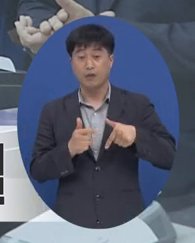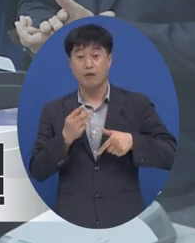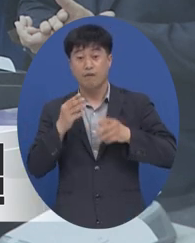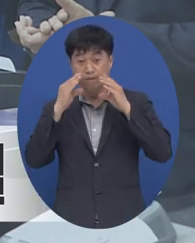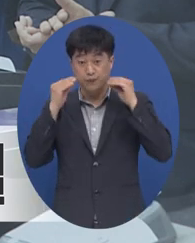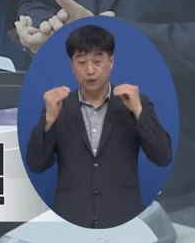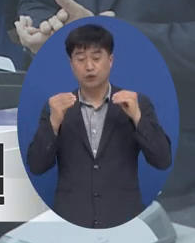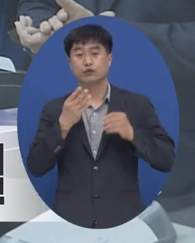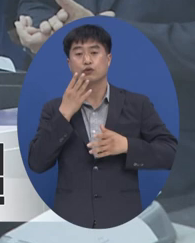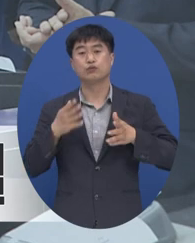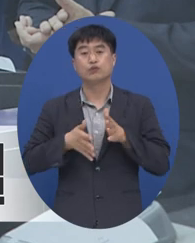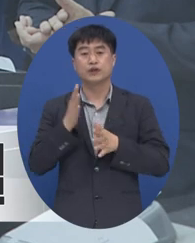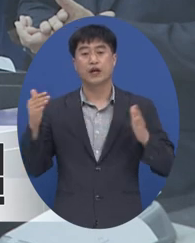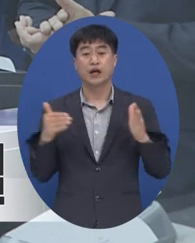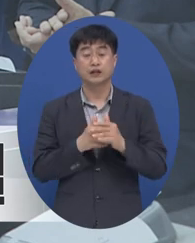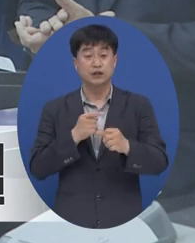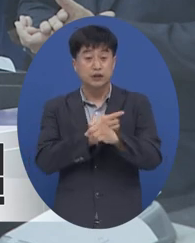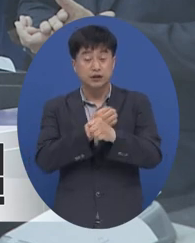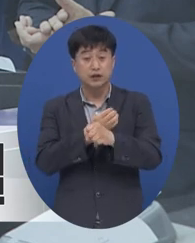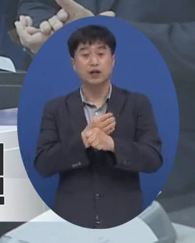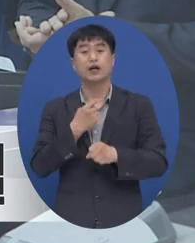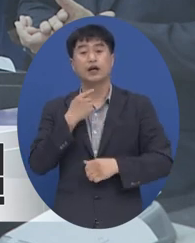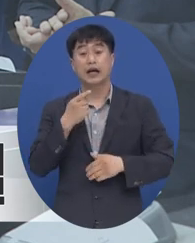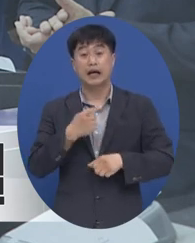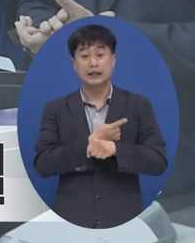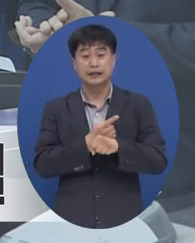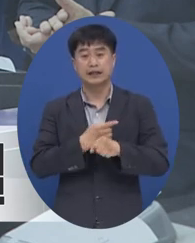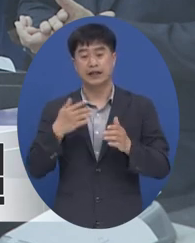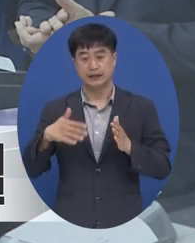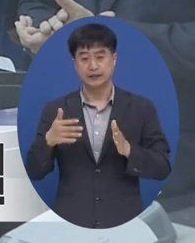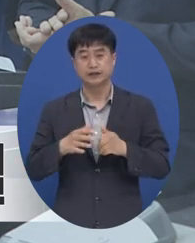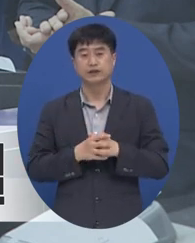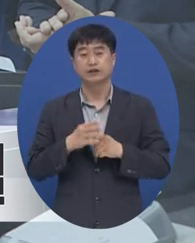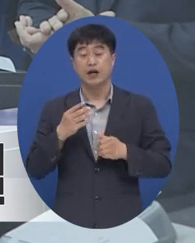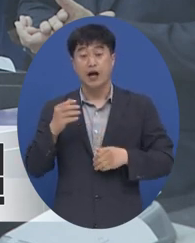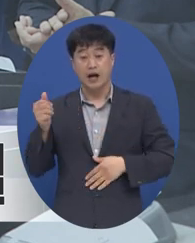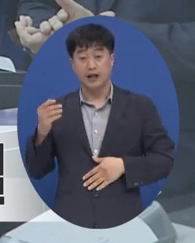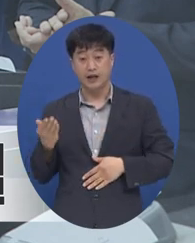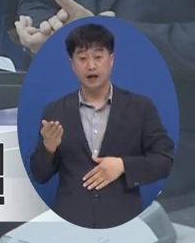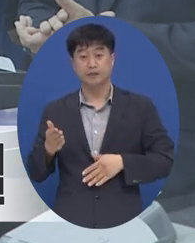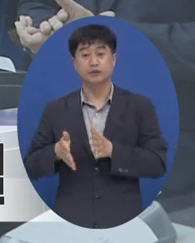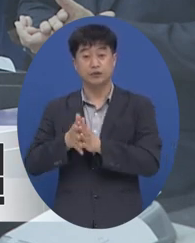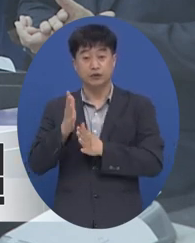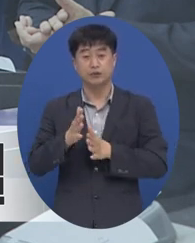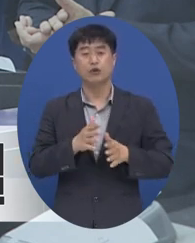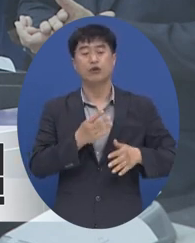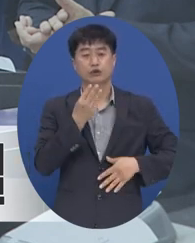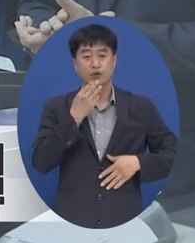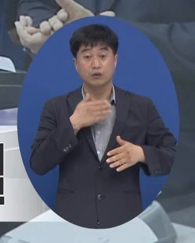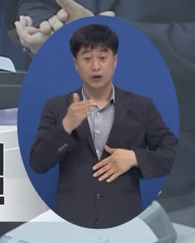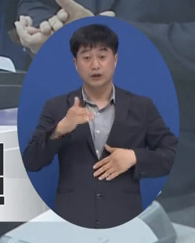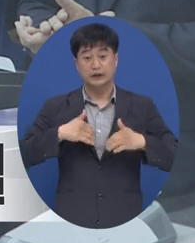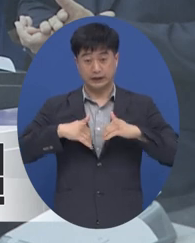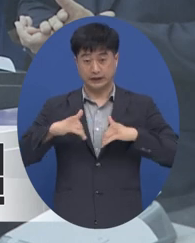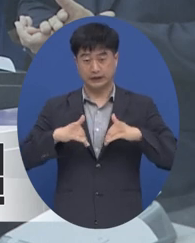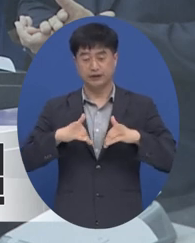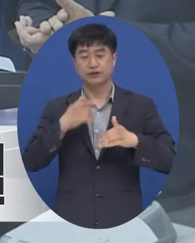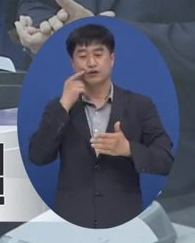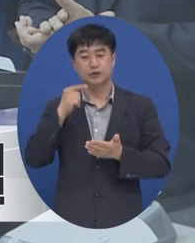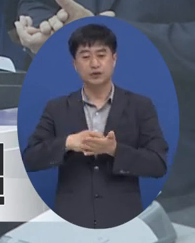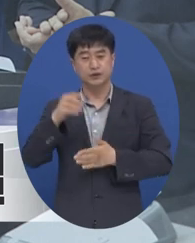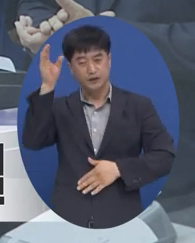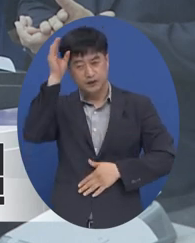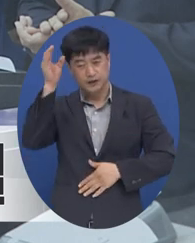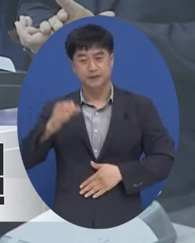등 서울 도심까지 1시간이 채 걸리지 않는데요. 하남 지역에서 서울로 가는 도민들의 출퇴근길이 훨씬 수월해질